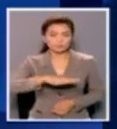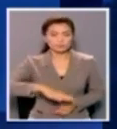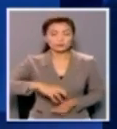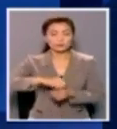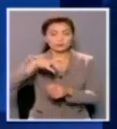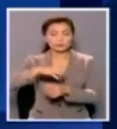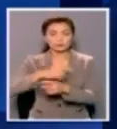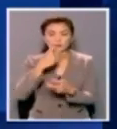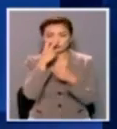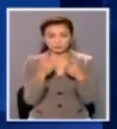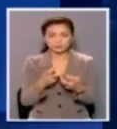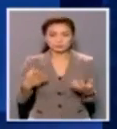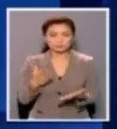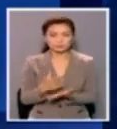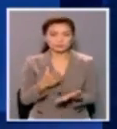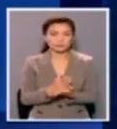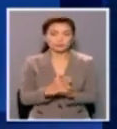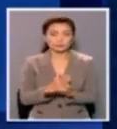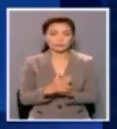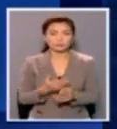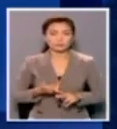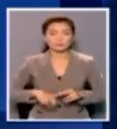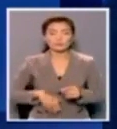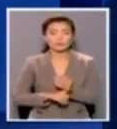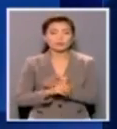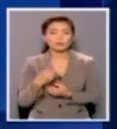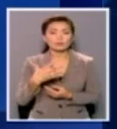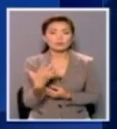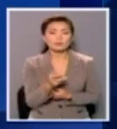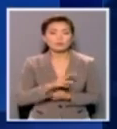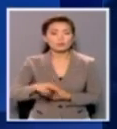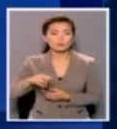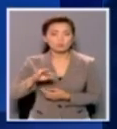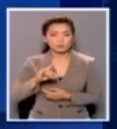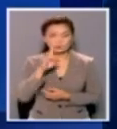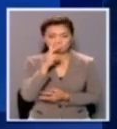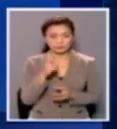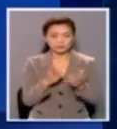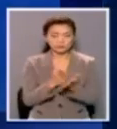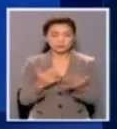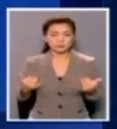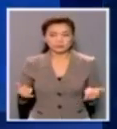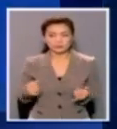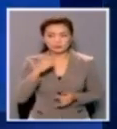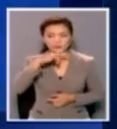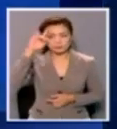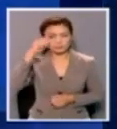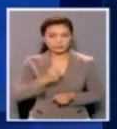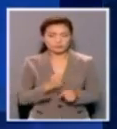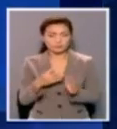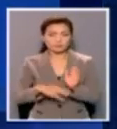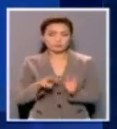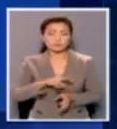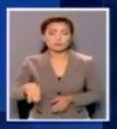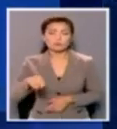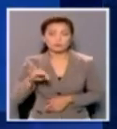қойны қонышын армансыз ақтарып келеміз. Бастапқыда 25 миллион тонна мұнай өндірдік. Қазір Қазақстан өндіретін 90